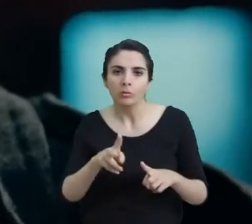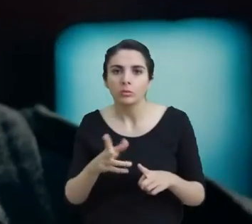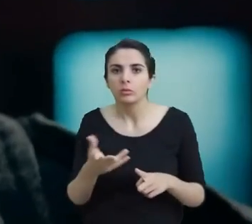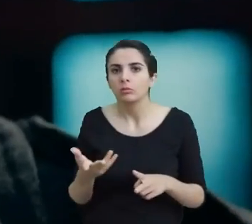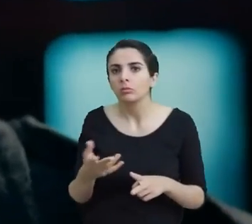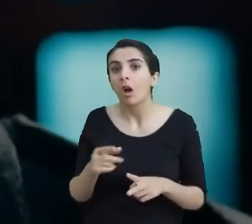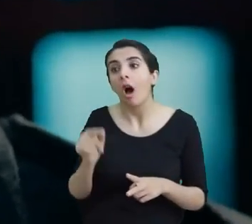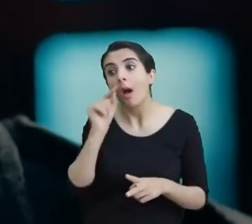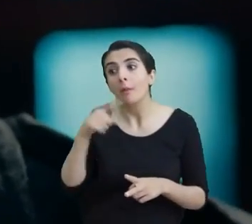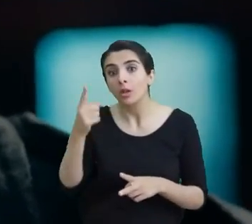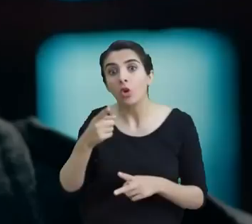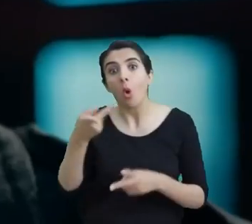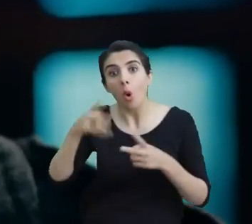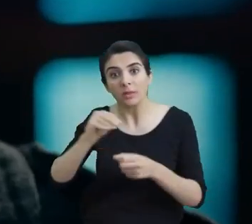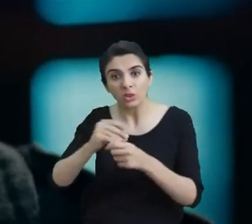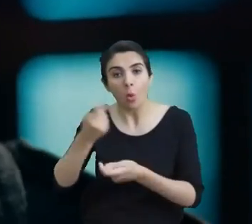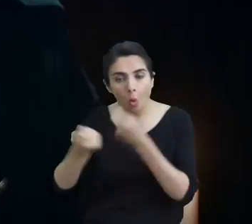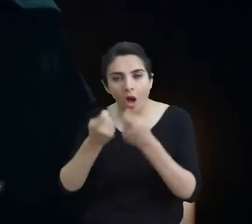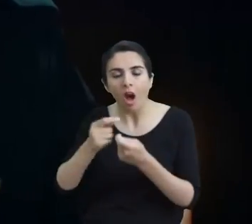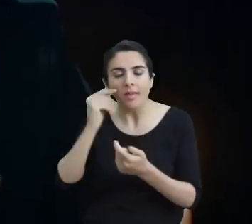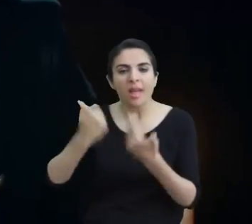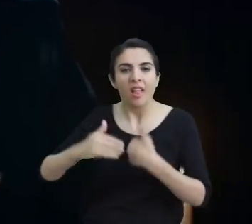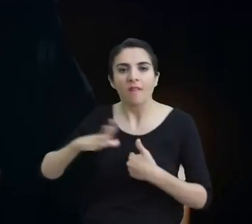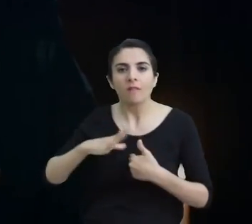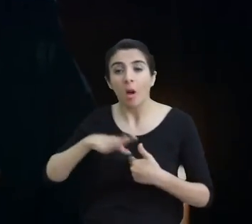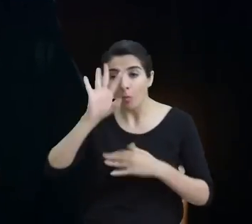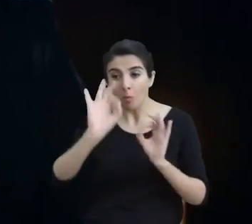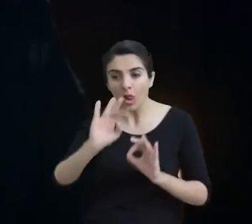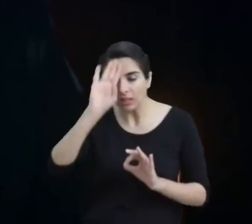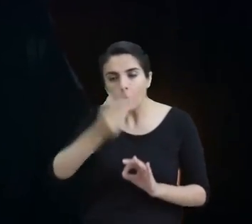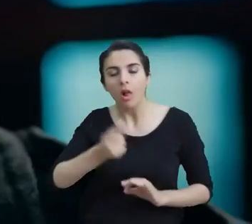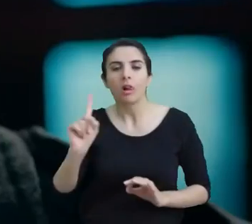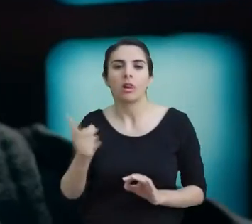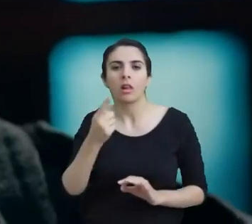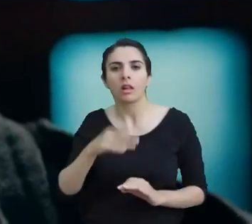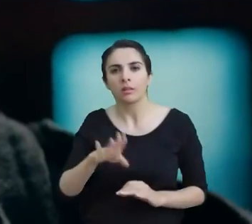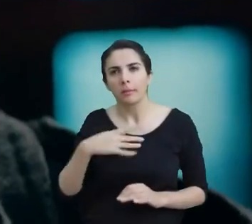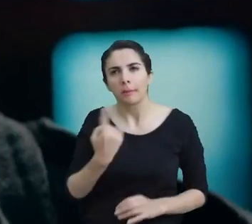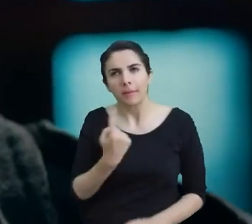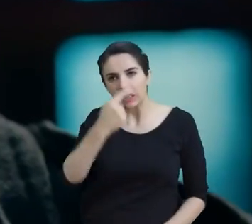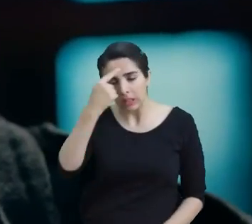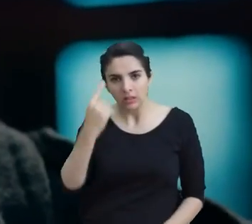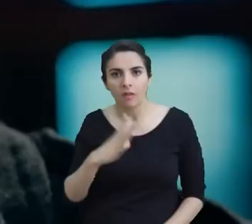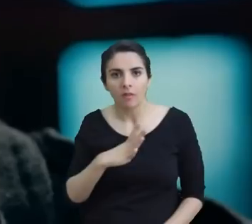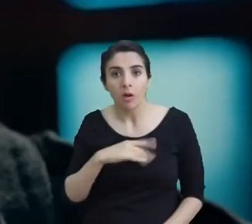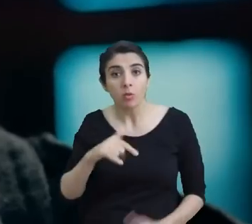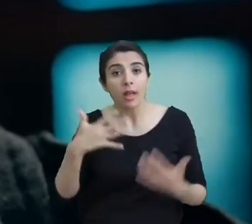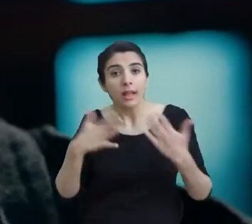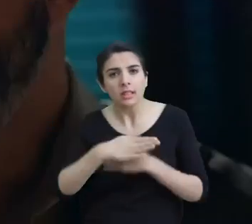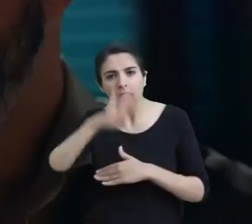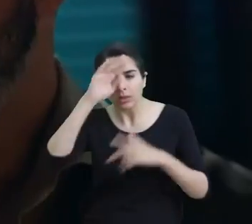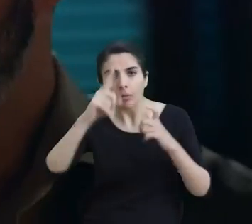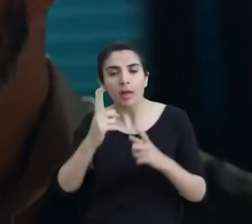Ama hırsızı da öldürmeye çalışmışlar. Adam yaralı. Bu şekilde İstanbul'dan çıkamaz. Yani hala bir şansımız var. Bu